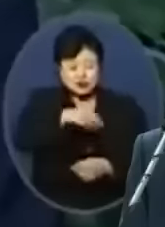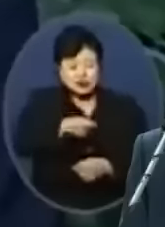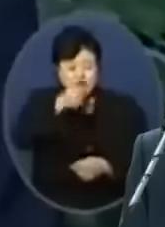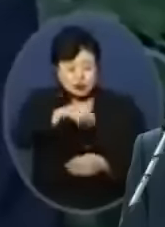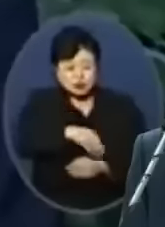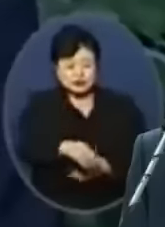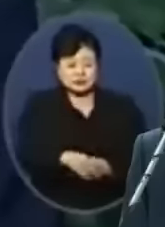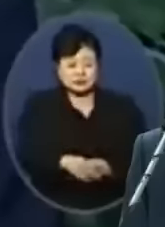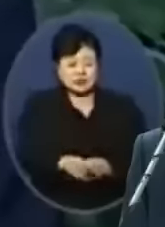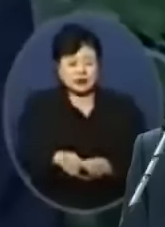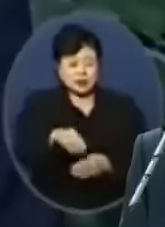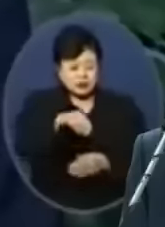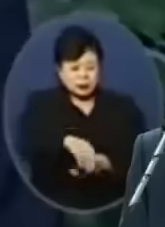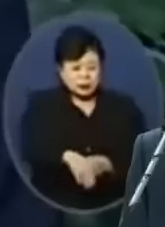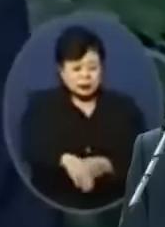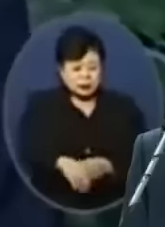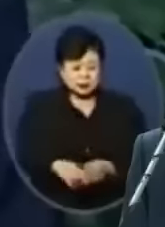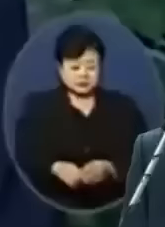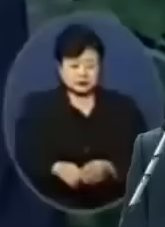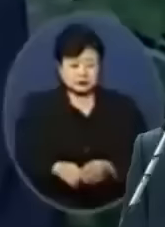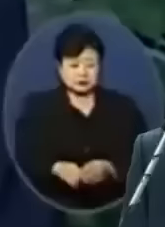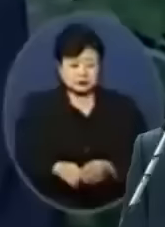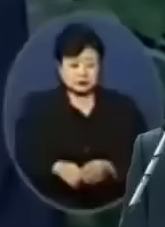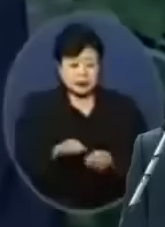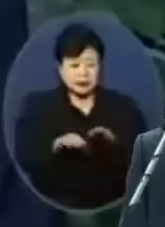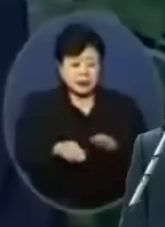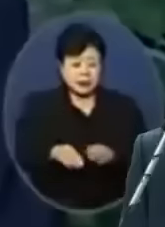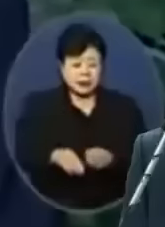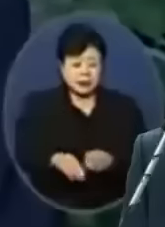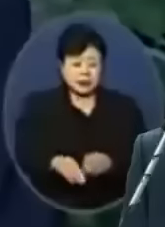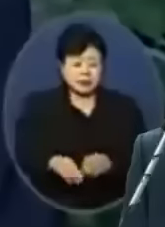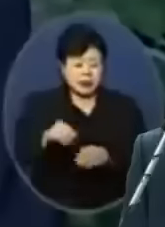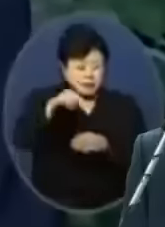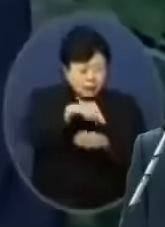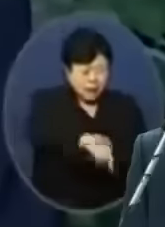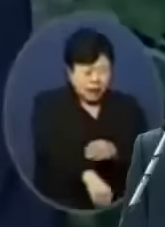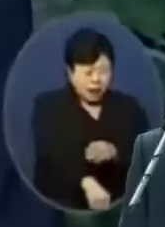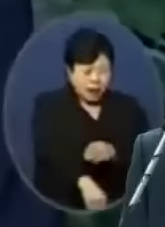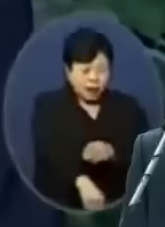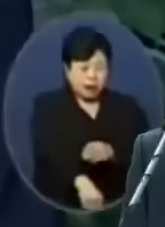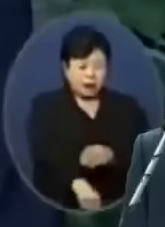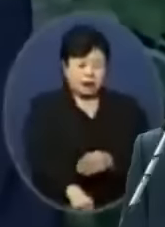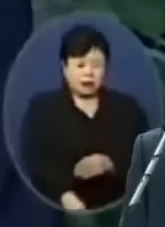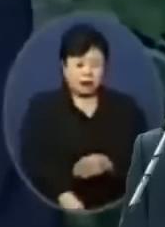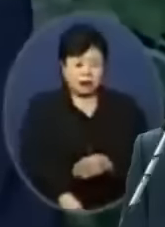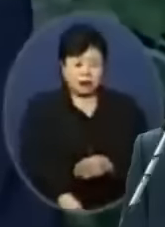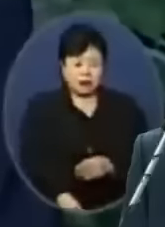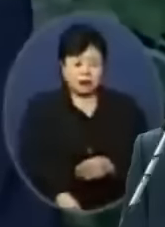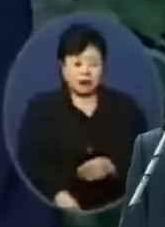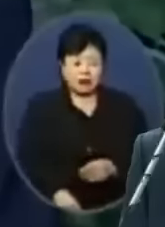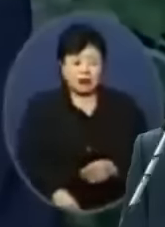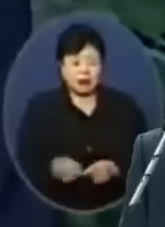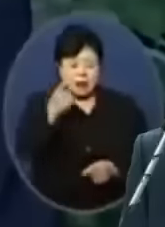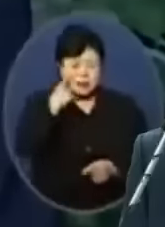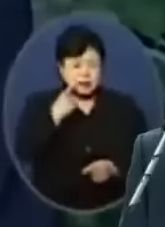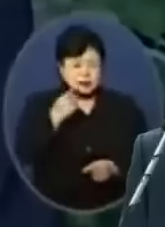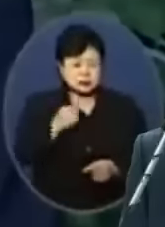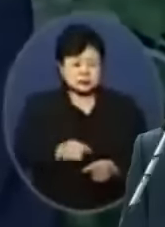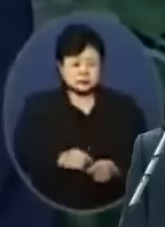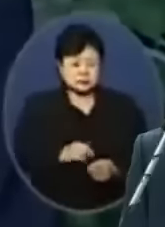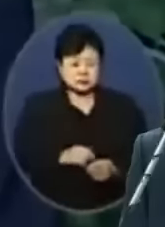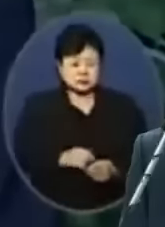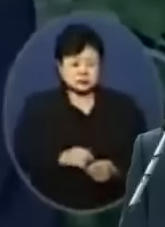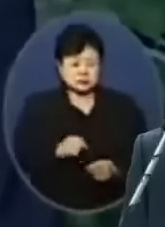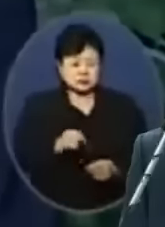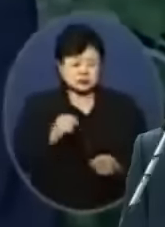이제 한 발쪽만 디디면 천지 만물을 볼 수 없는 비극적인 상황이 이를 것